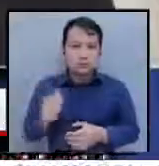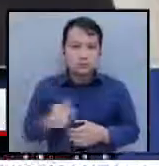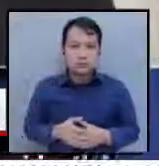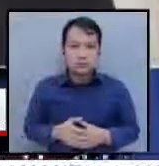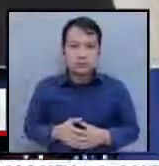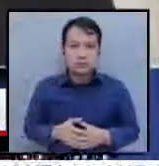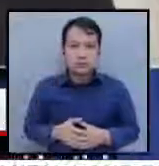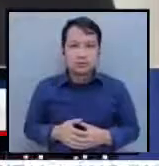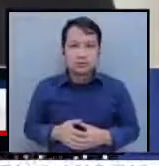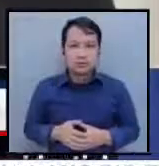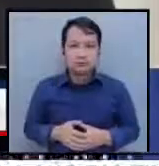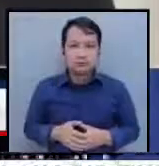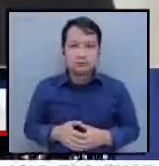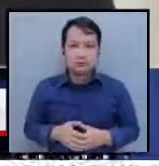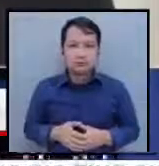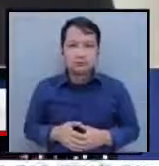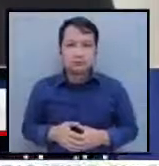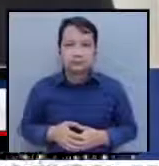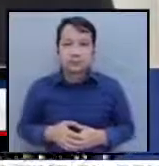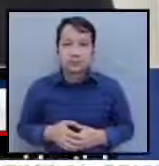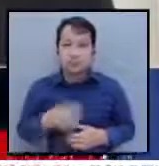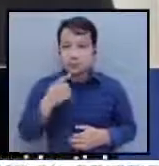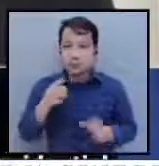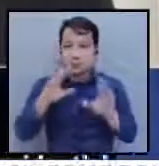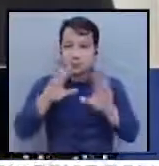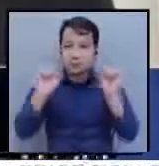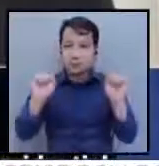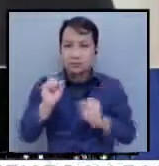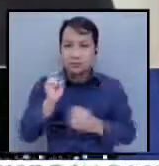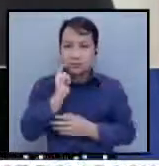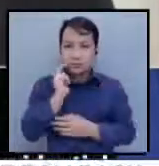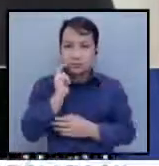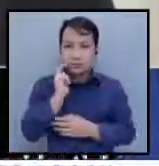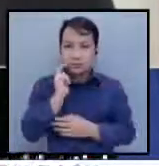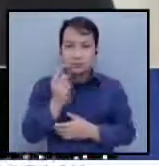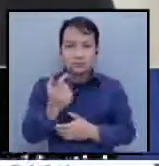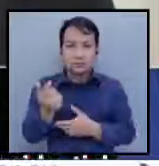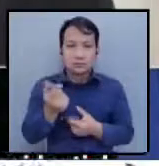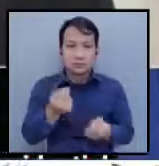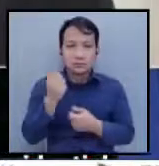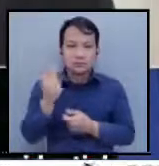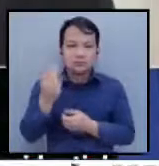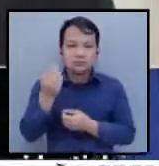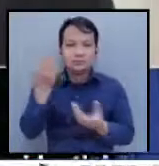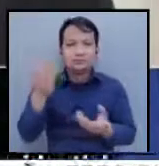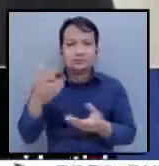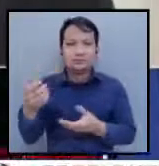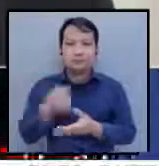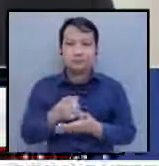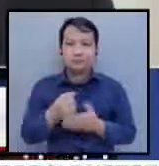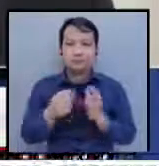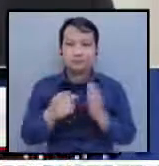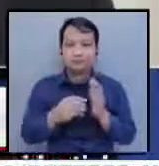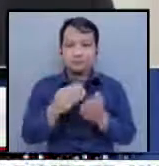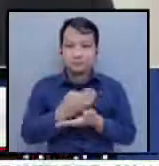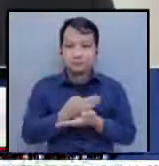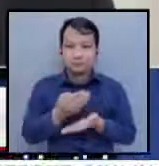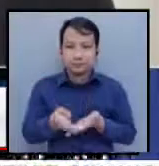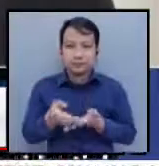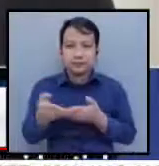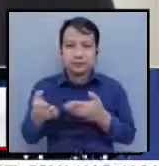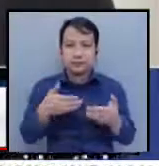Itong sabi naman ng Pangulong Duterte ay gawin ang lahat para makakuha ng pondo. Kung anumang paraan